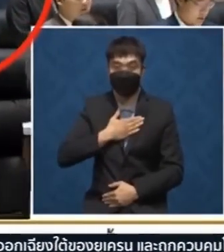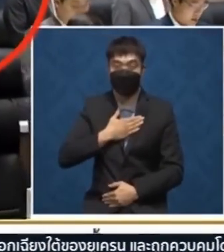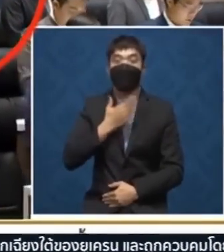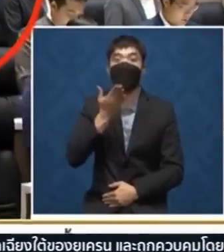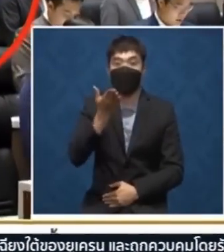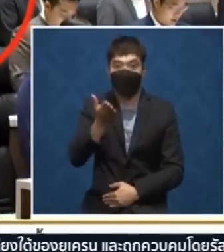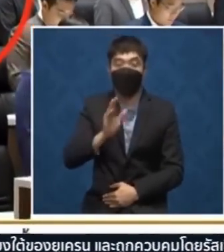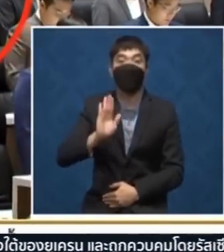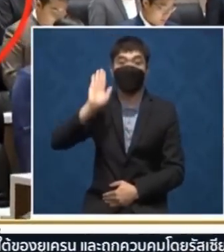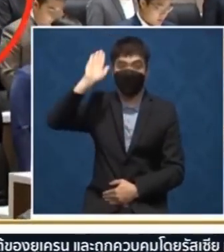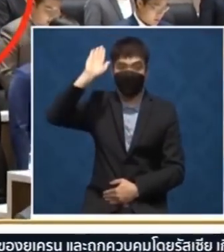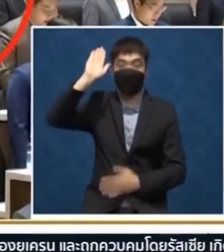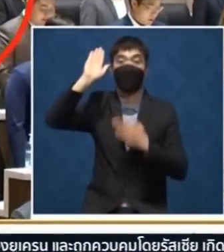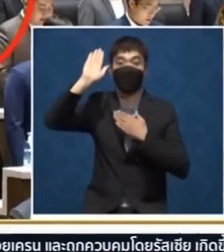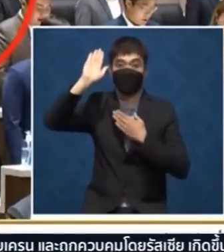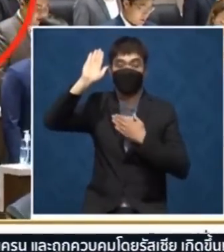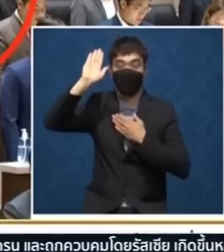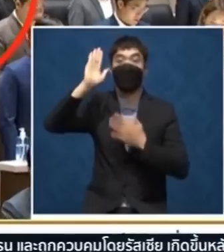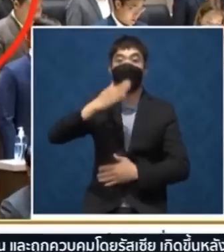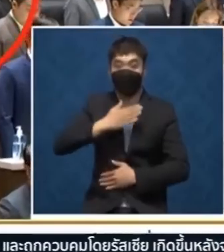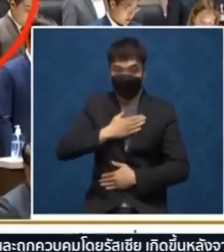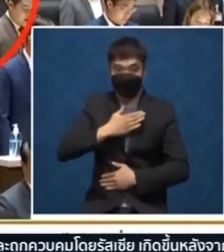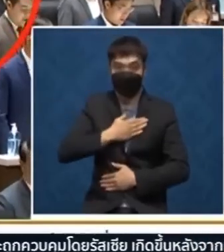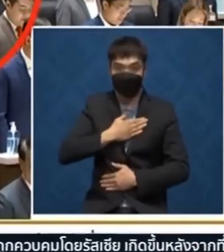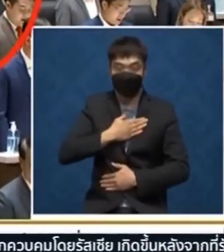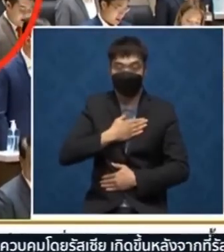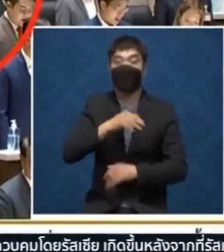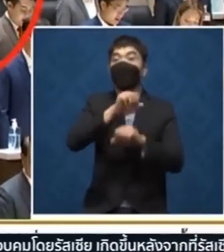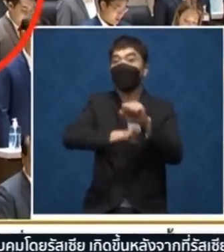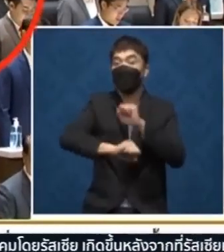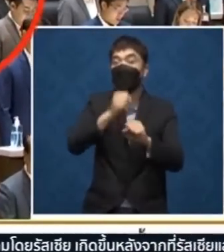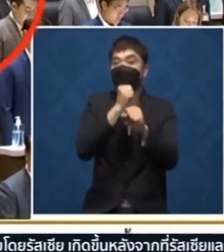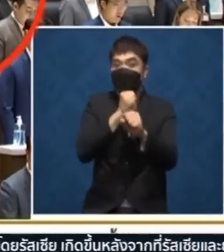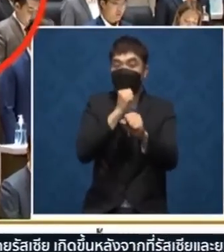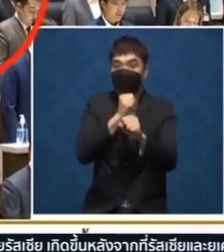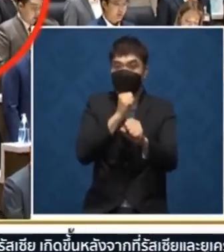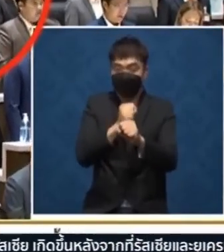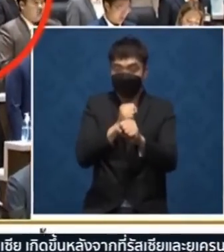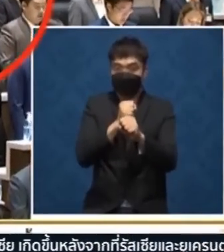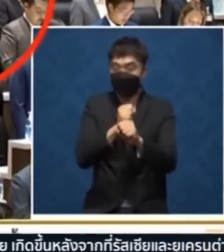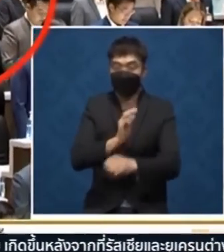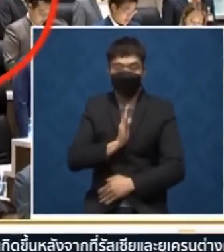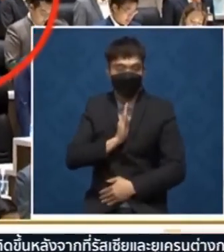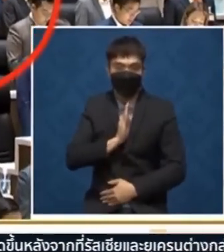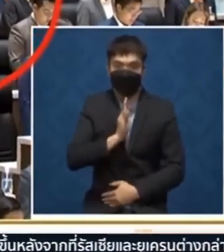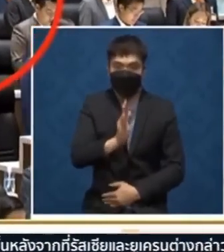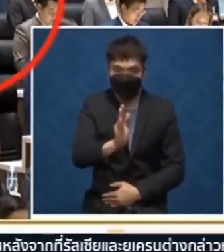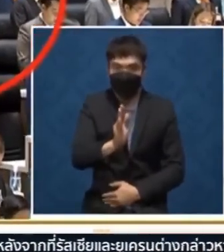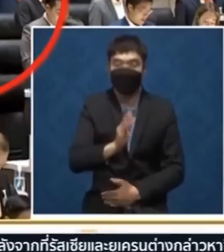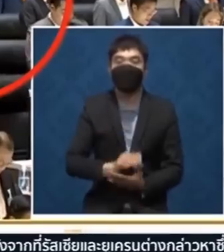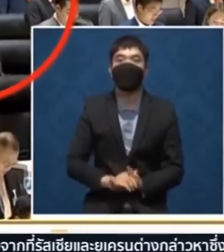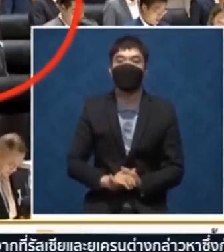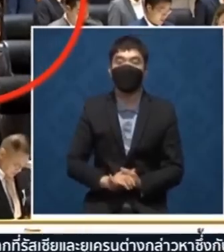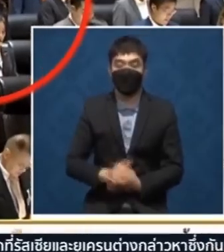ขอปฏิญาณว่าข้าพเจ้า จะ ปฏิบัติหน้าที่ ด้วย ความซื่อสัตย์สุจริต